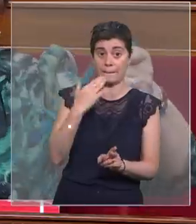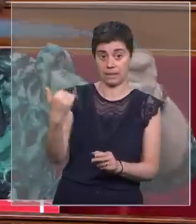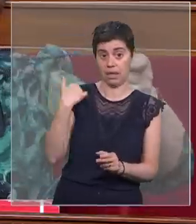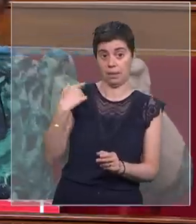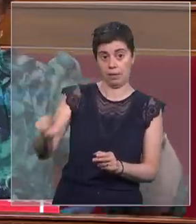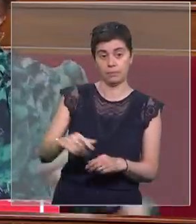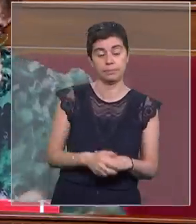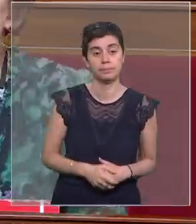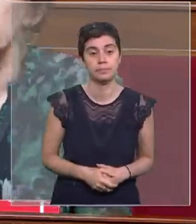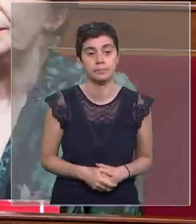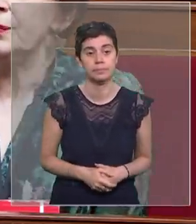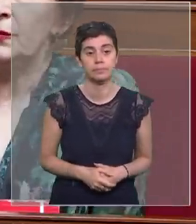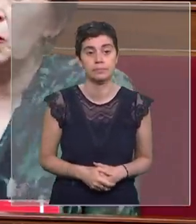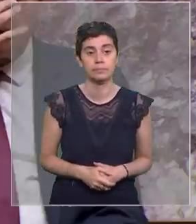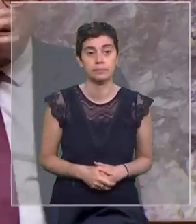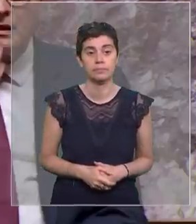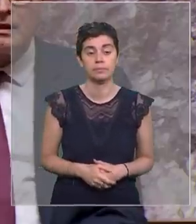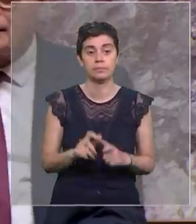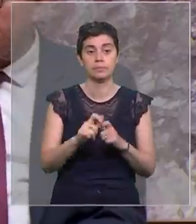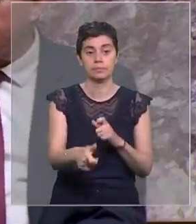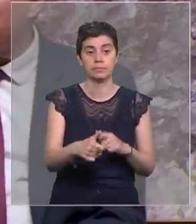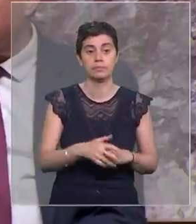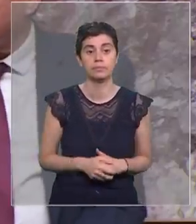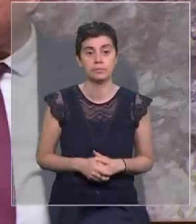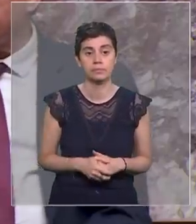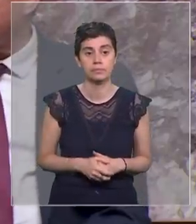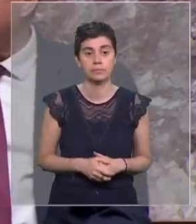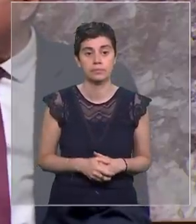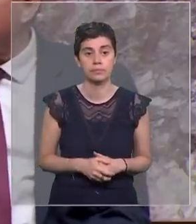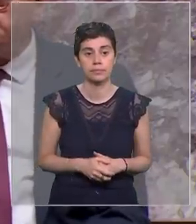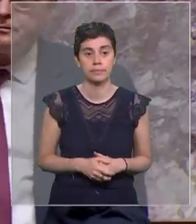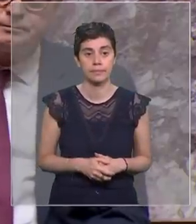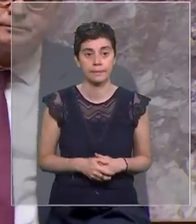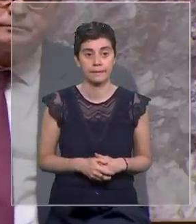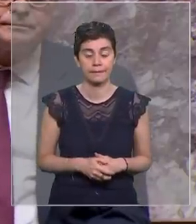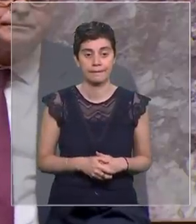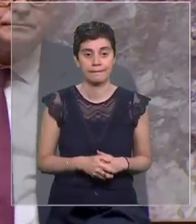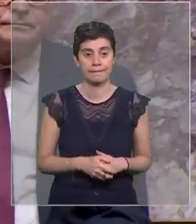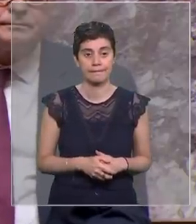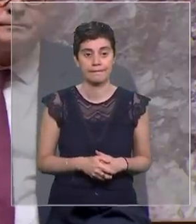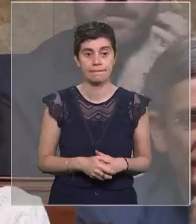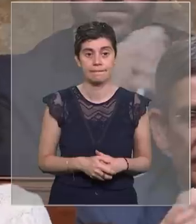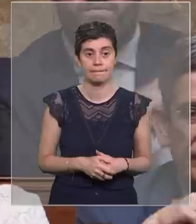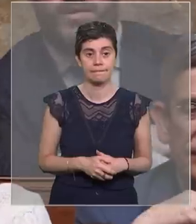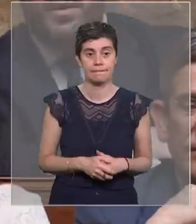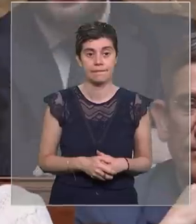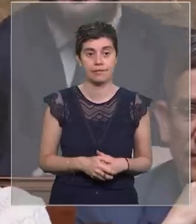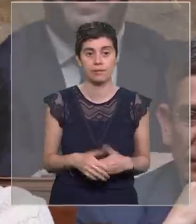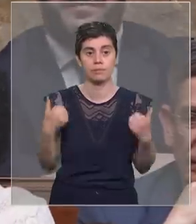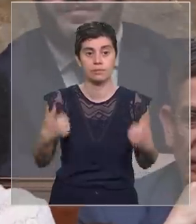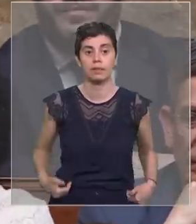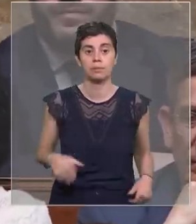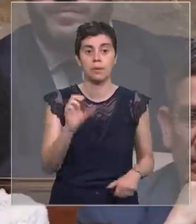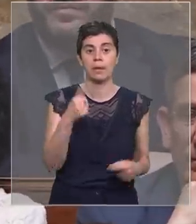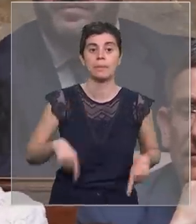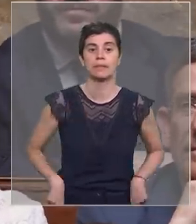m'interpeller. La parole est à Monsieur le Président Pancher pour le groupe UIOT. Madame la Première